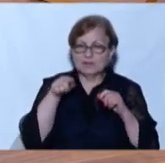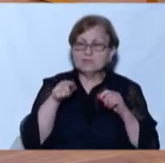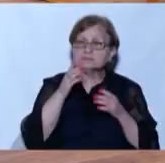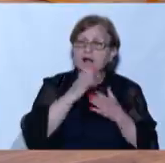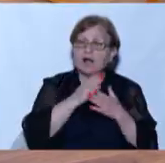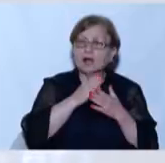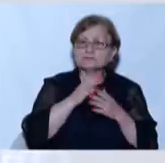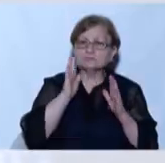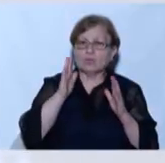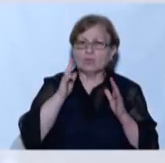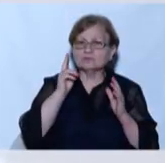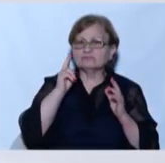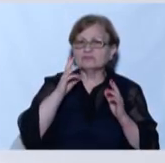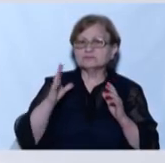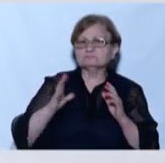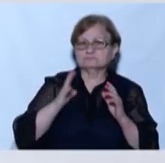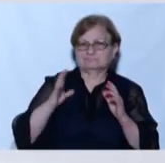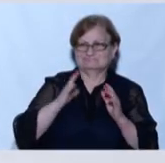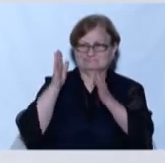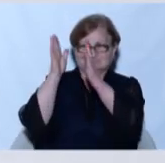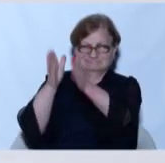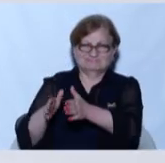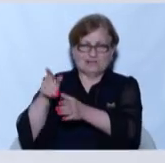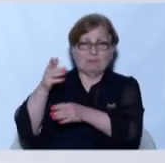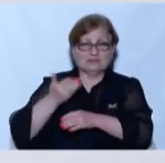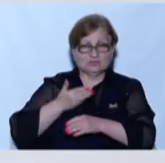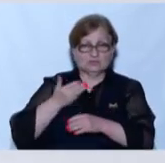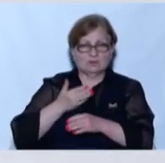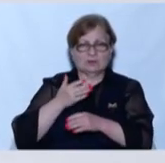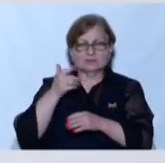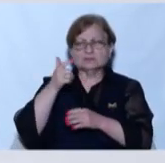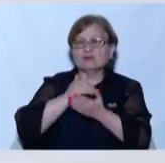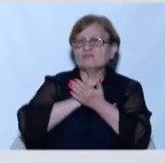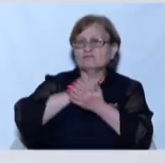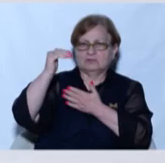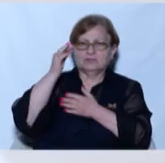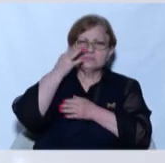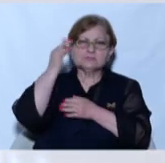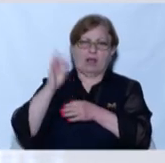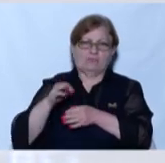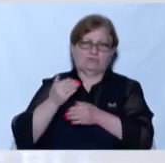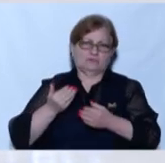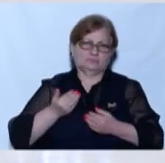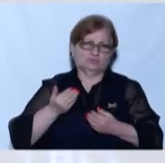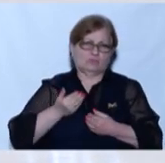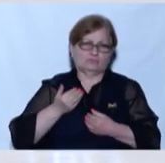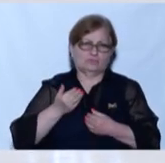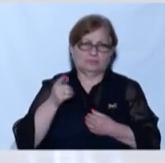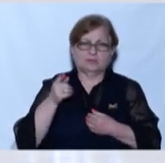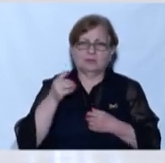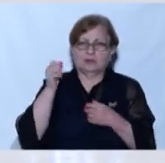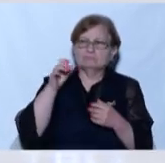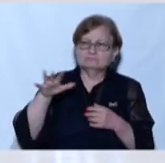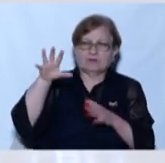შეძლებულ ფენაზე მაქსიმალურ ფუფუნებაზე და მაქსიმალური სიამონების კულტია თუ შეიძლება ისე ვთქვას ამ დროისათვის ევროპაში